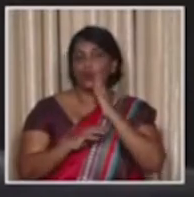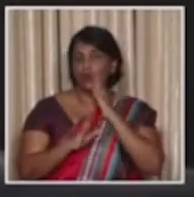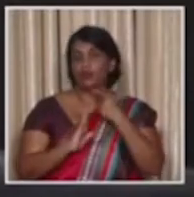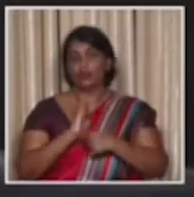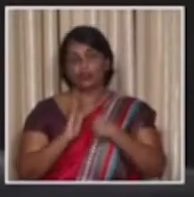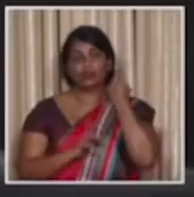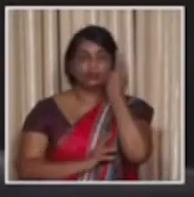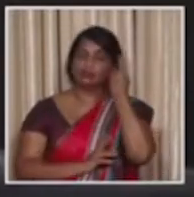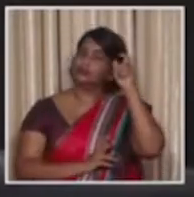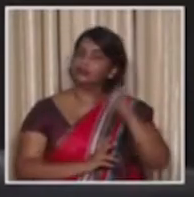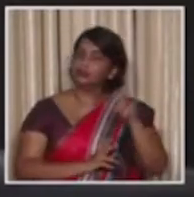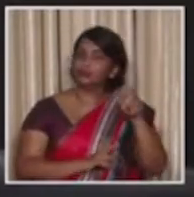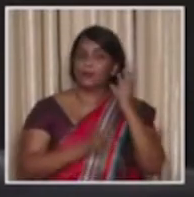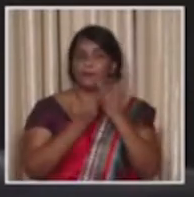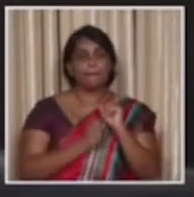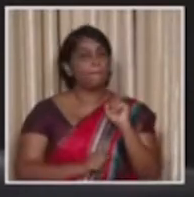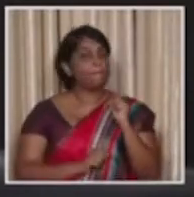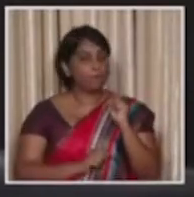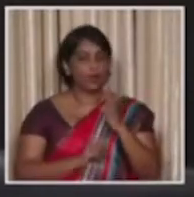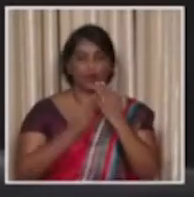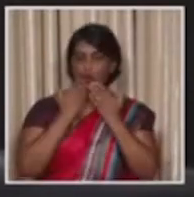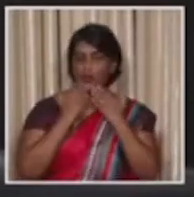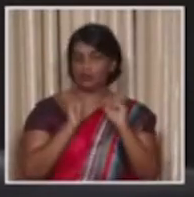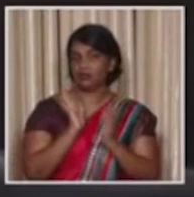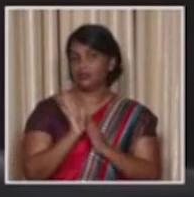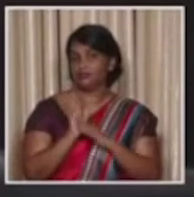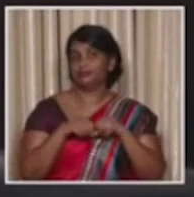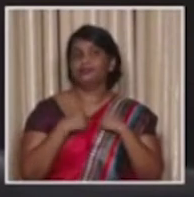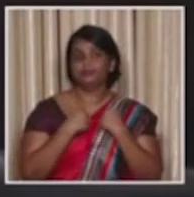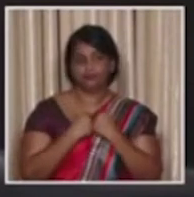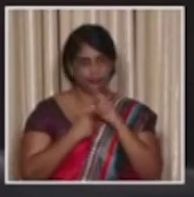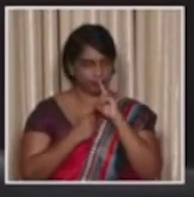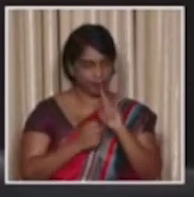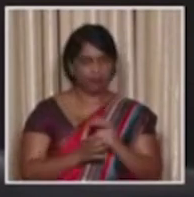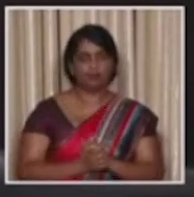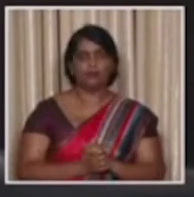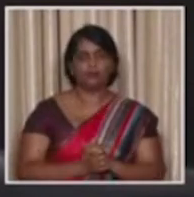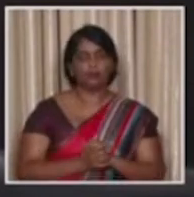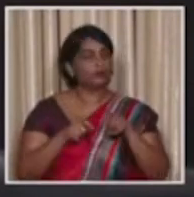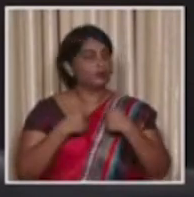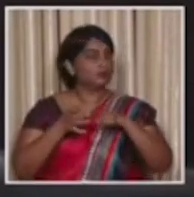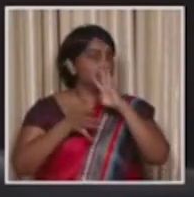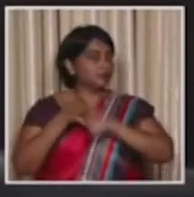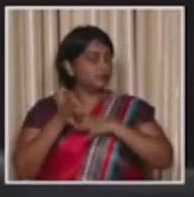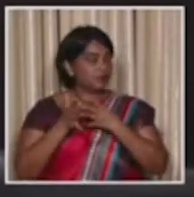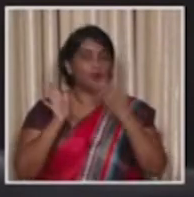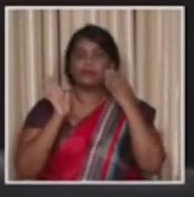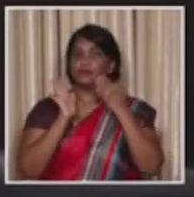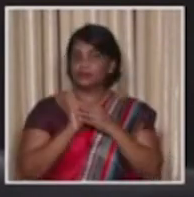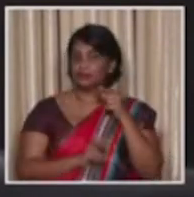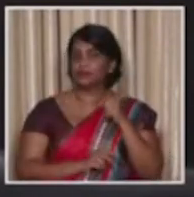දේශීය විද්‍යුතුම් 50කින් පමණ සමන්විත උපදේශක සමාගම් යෝජනා විය. වියදම් ඇස්තමේන්තු සැස්වීමේදී